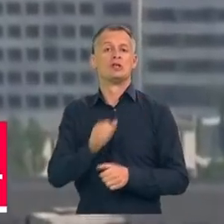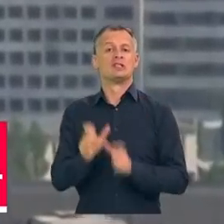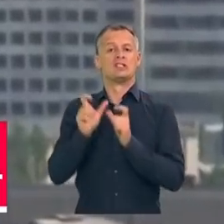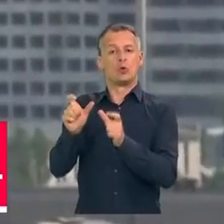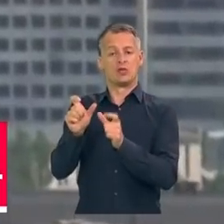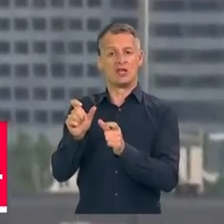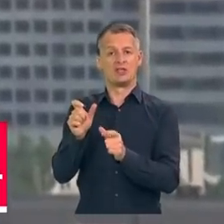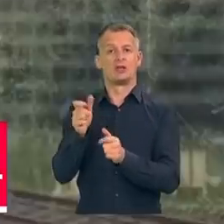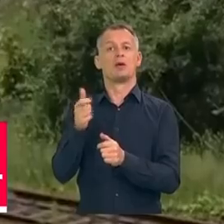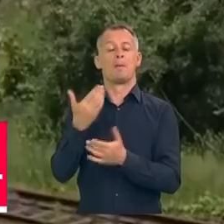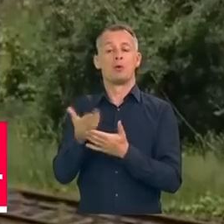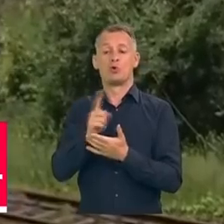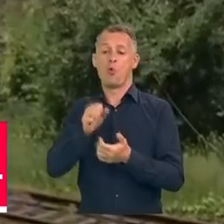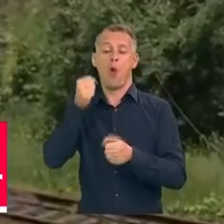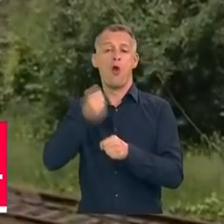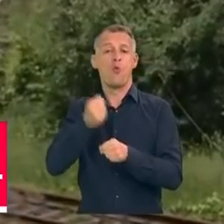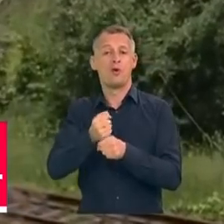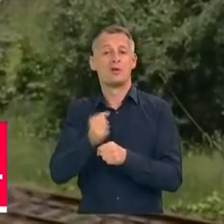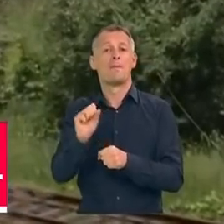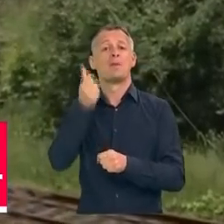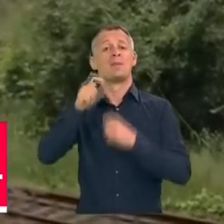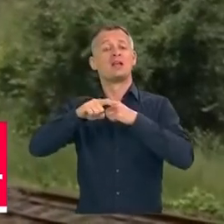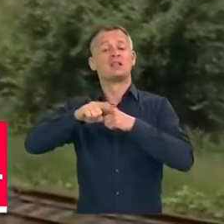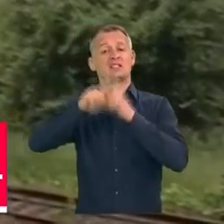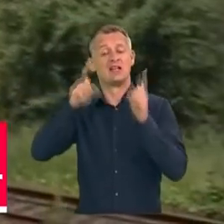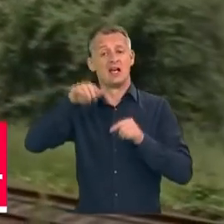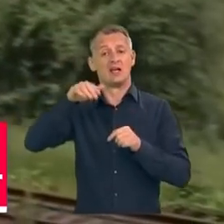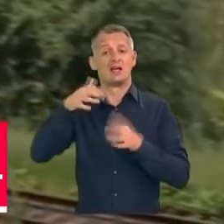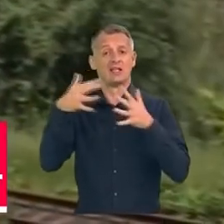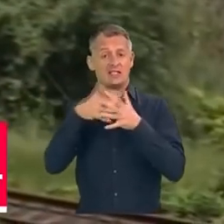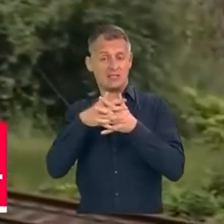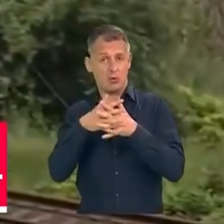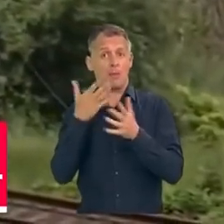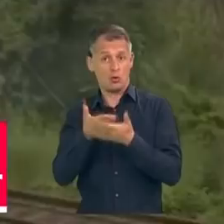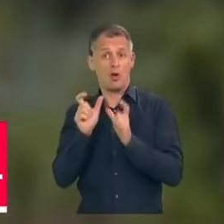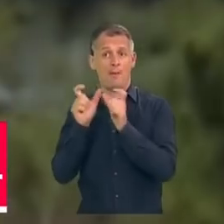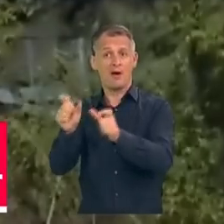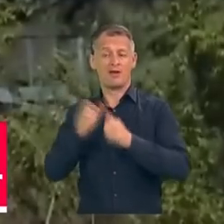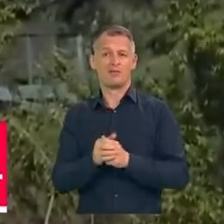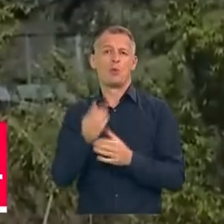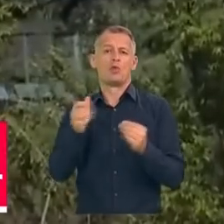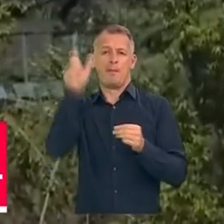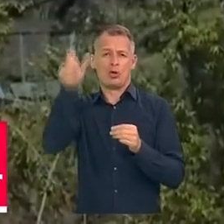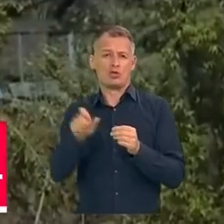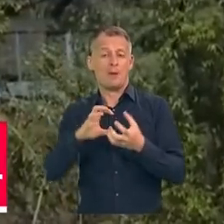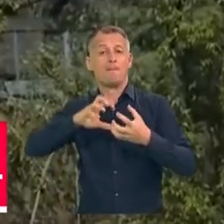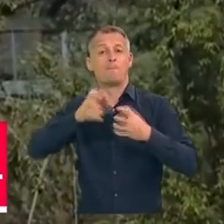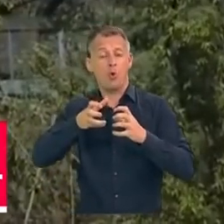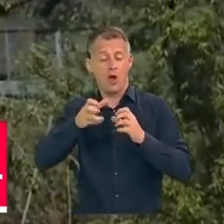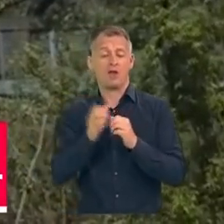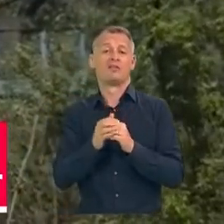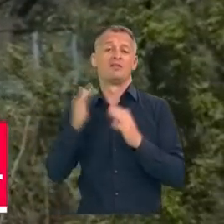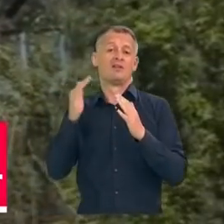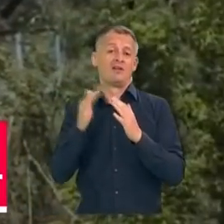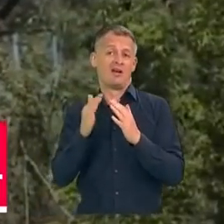lucrat pentru apărarea orașului din primele zile ale războiului. În Donetsk, 116 mineri sunt blocați în subteran din cauza penelor de curent generate